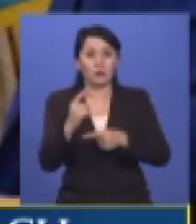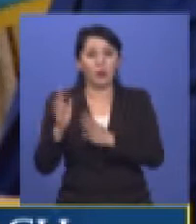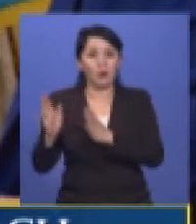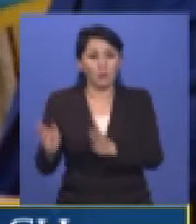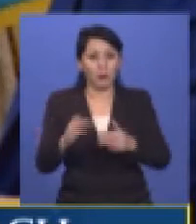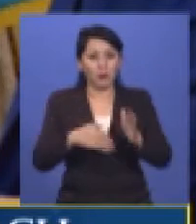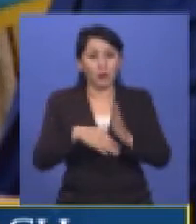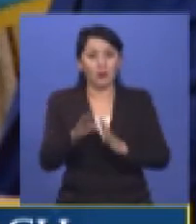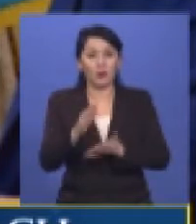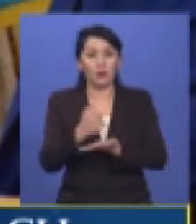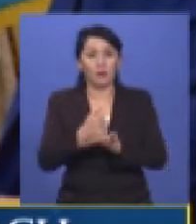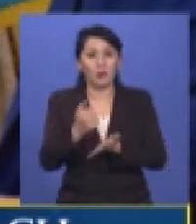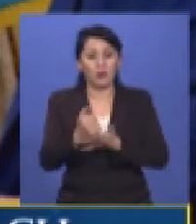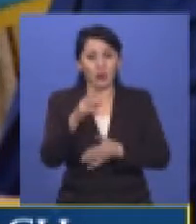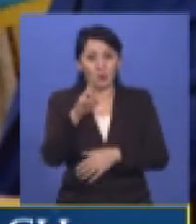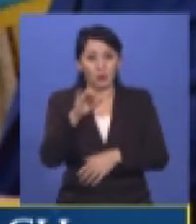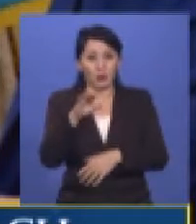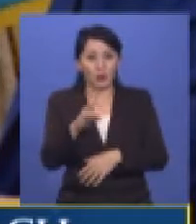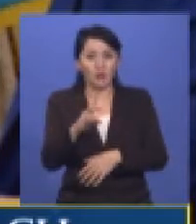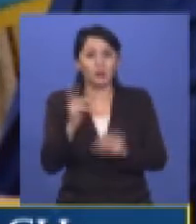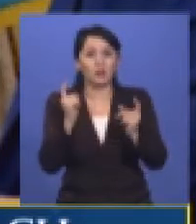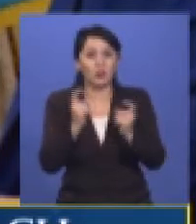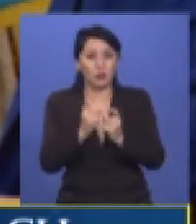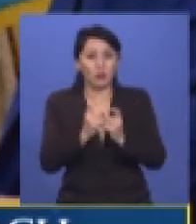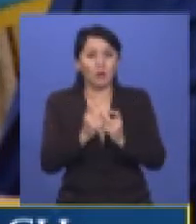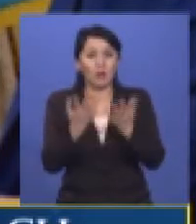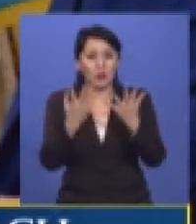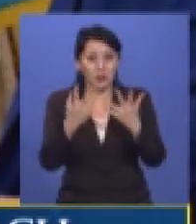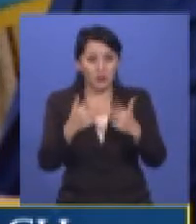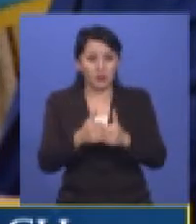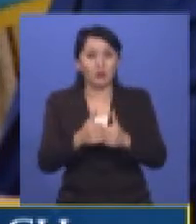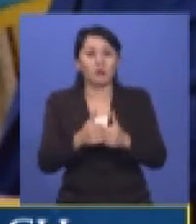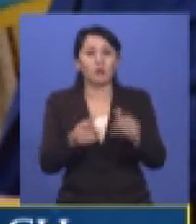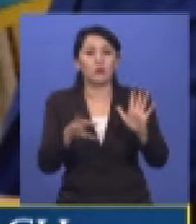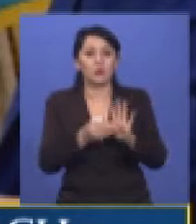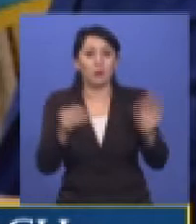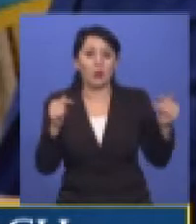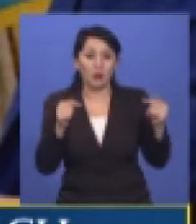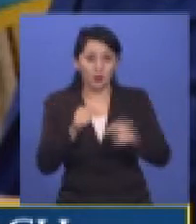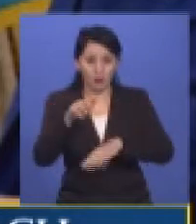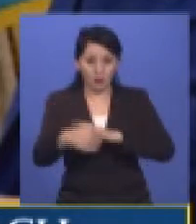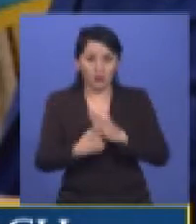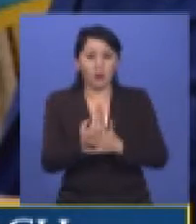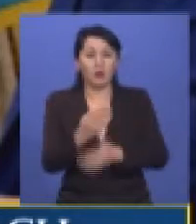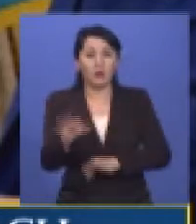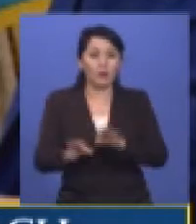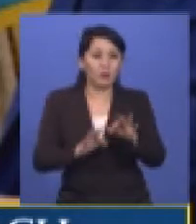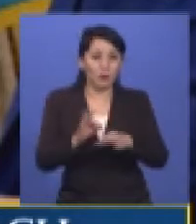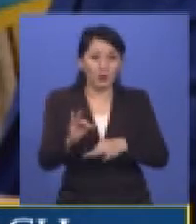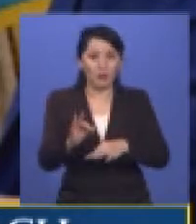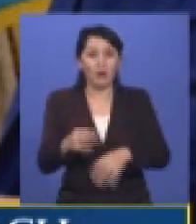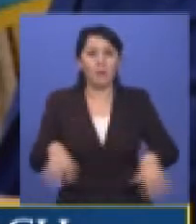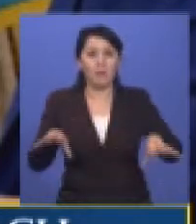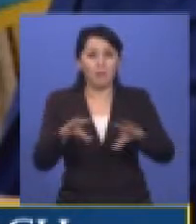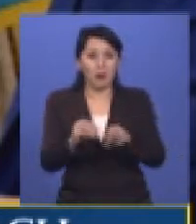күшейтуге бағытталған. Жақып Асанов президентке дау жанжалдарды шешудің баламалы тәсілдерін енгізу, сыбайлас жемқорлыққа қарсы жаңа